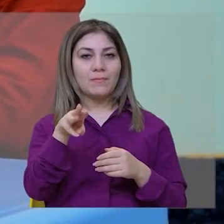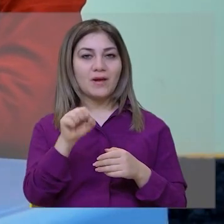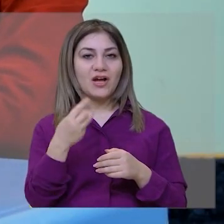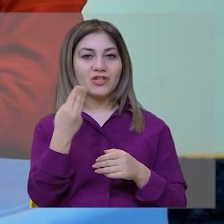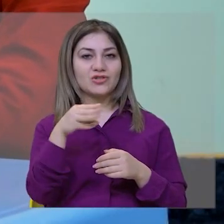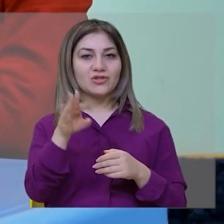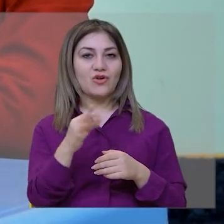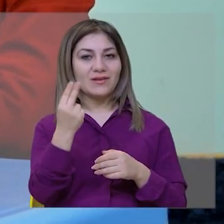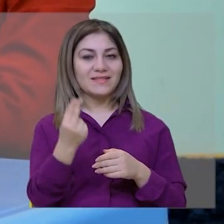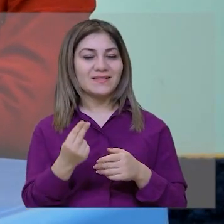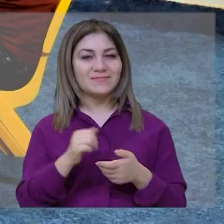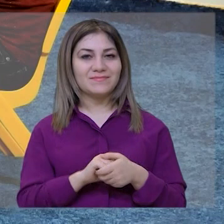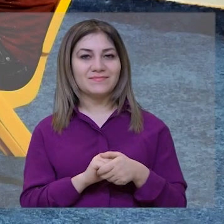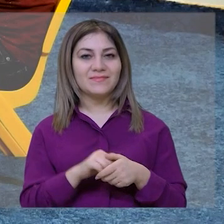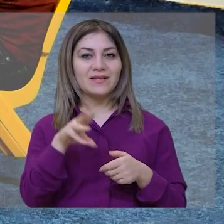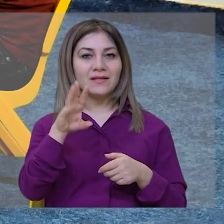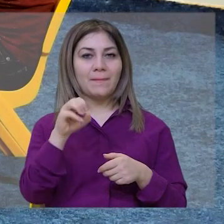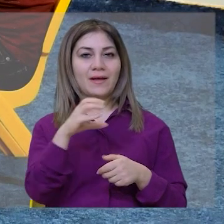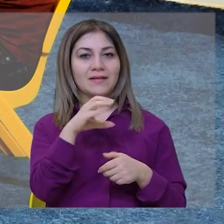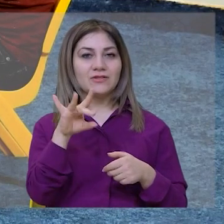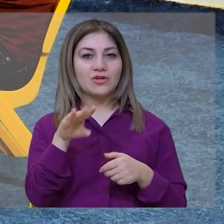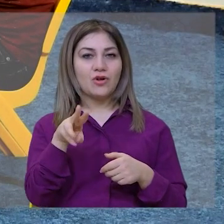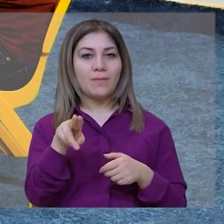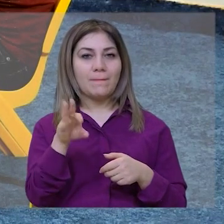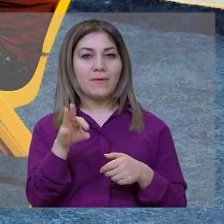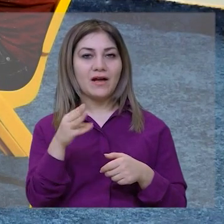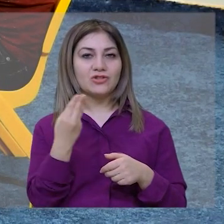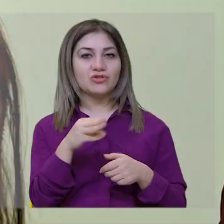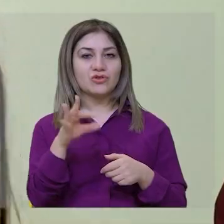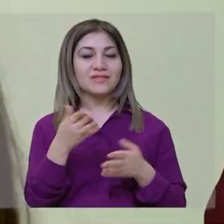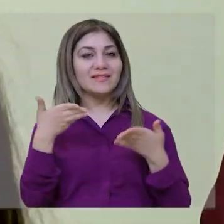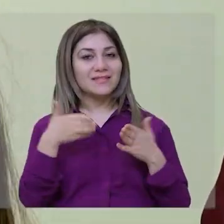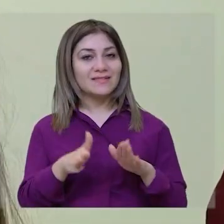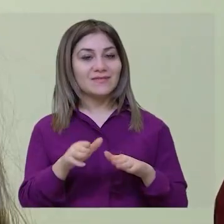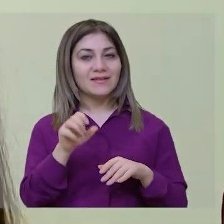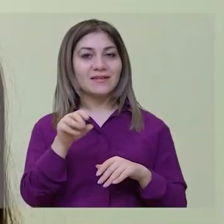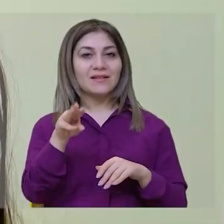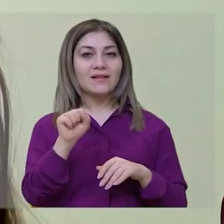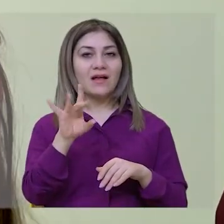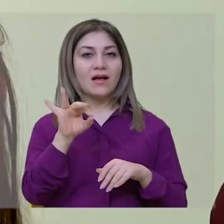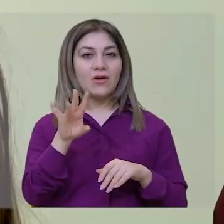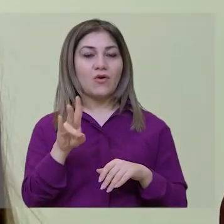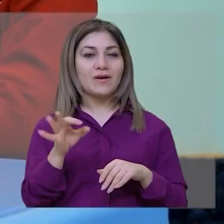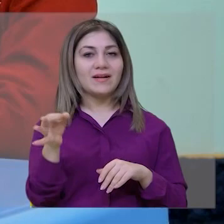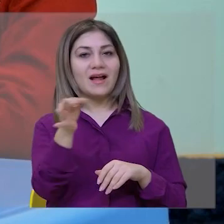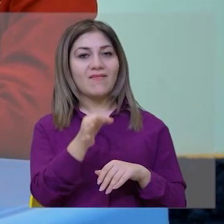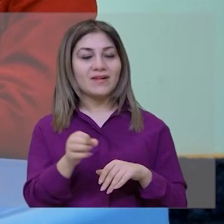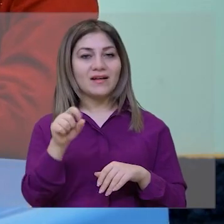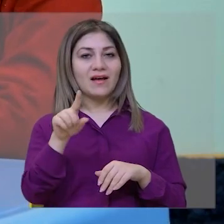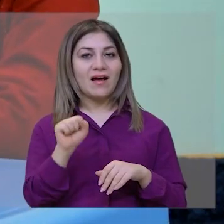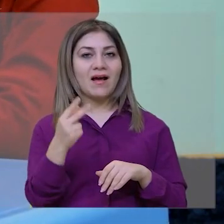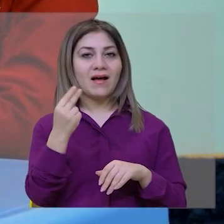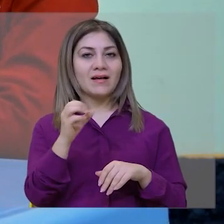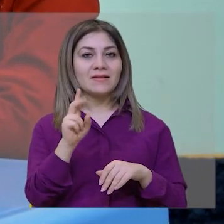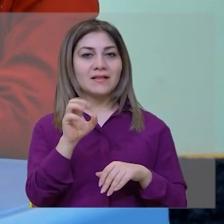Մեսրոպ Մաշտոցը, Մեսրոպ Մաշտոցը ծնվել է Հացեկած գավառի Հացեկած գյուղում։